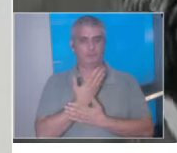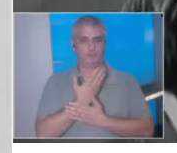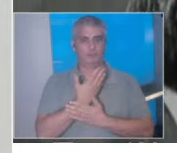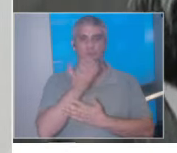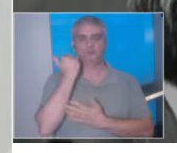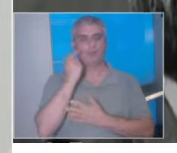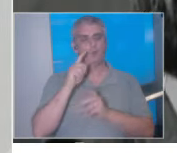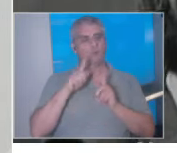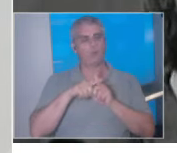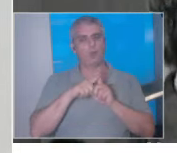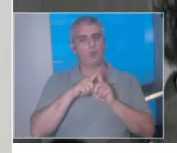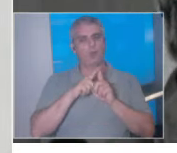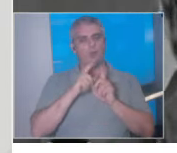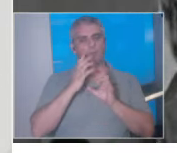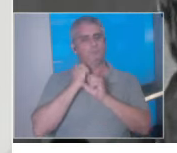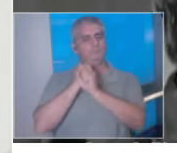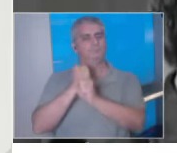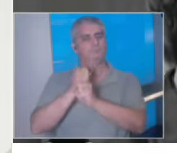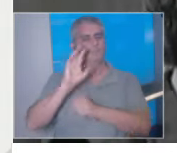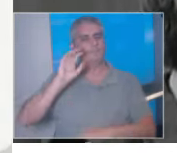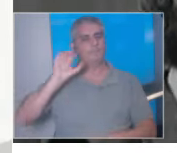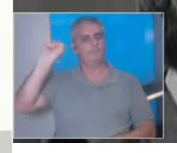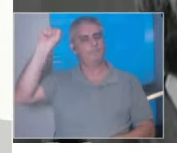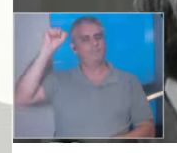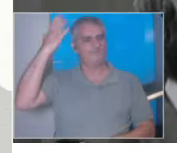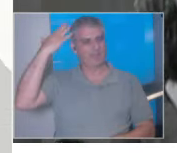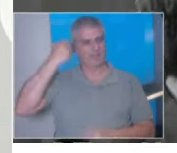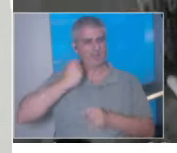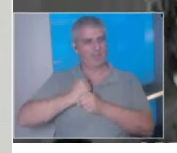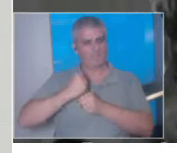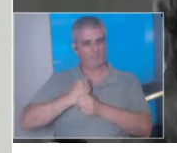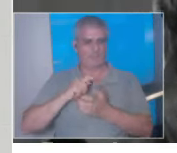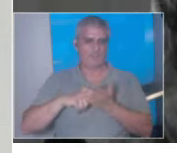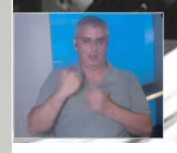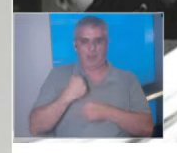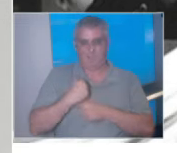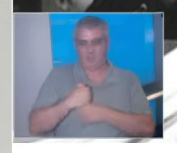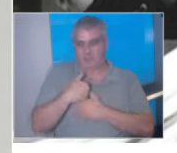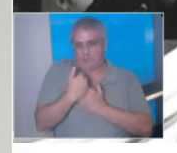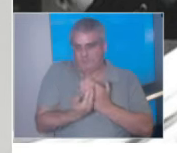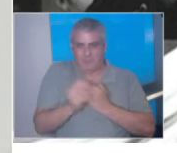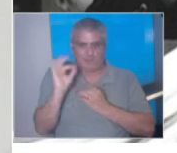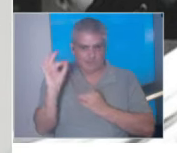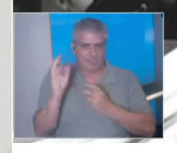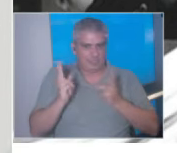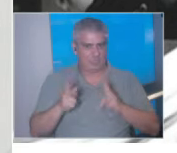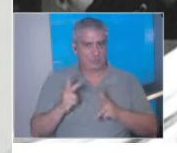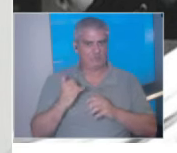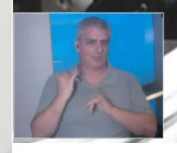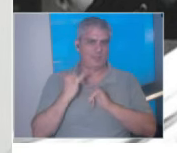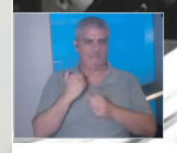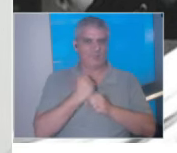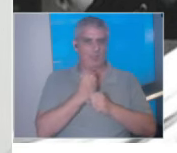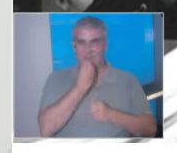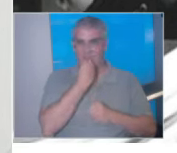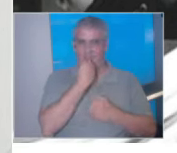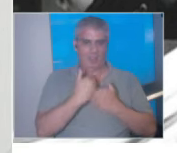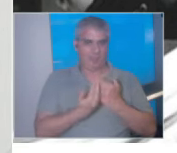שהיו שבועים אצל מפאי מהפחד על מקום עבודתם, על פרנסתם, על היכולת שלהם להביא לחם